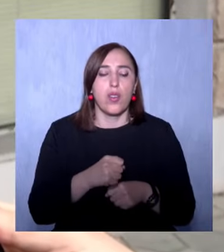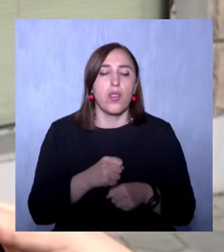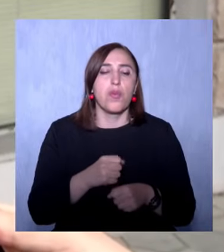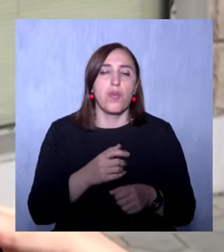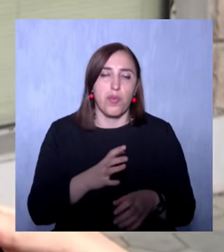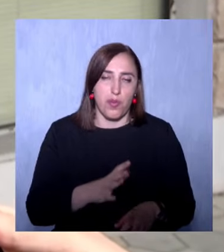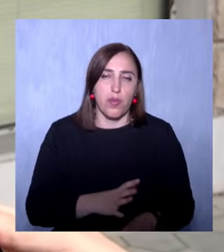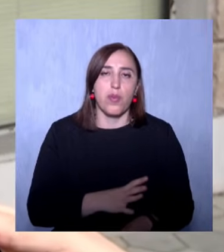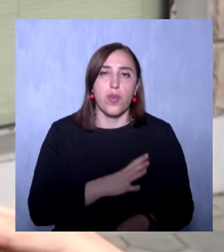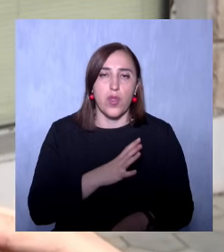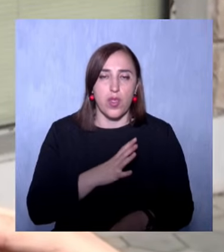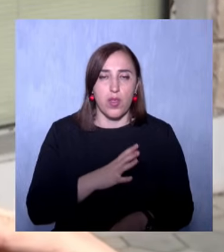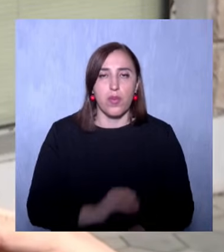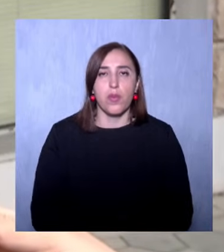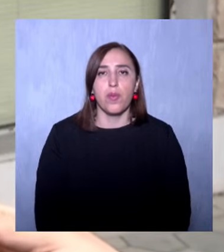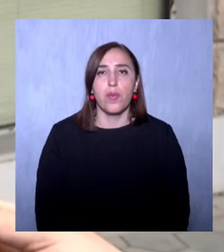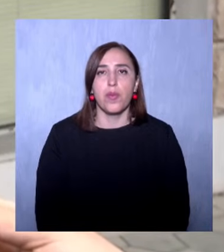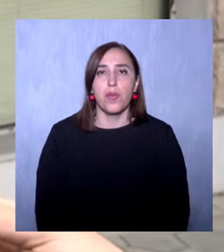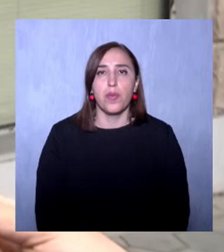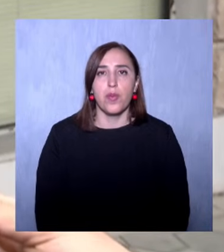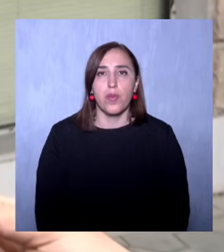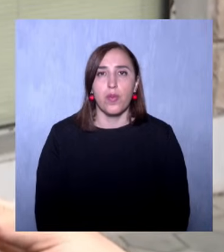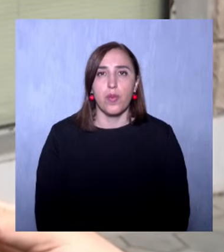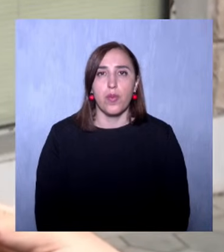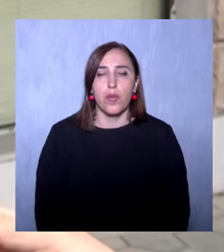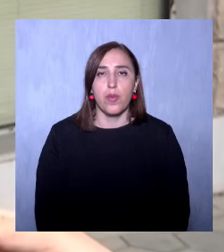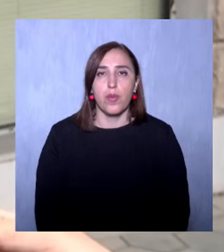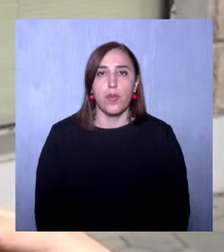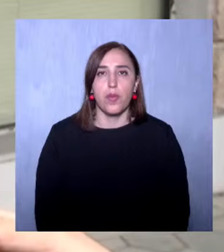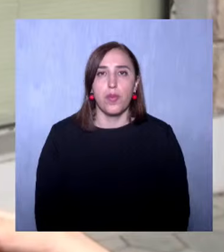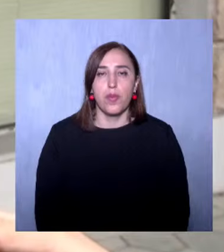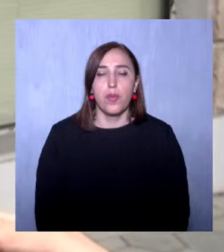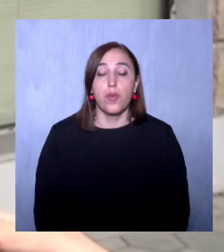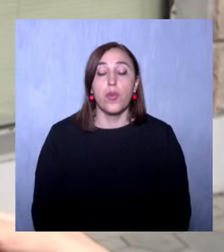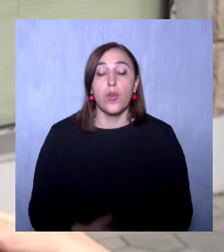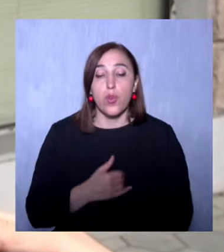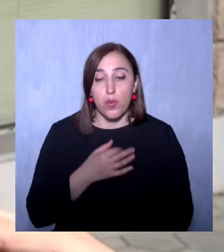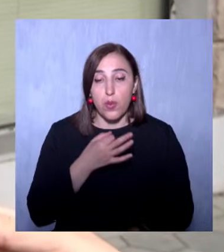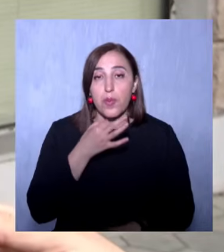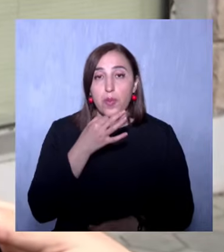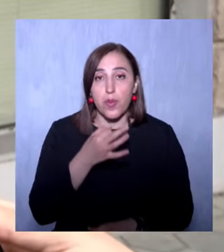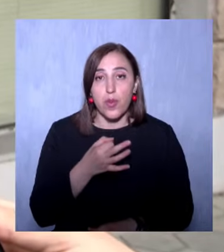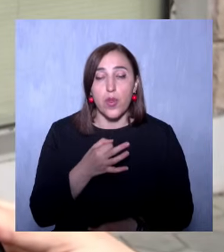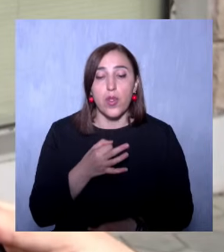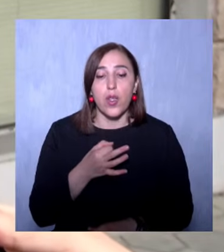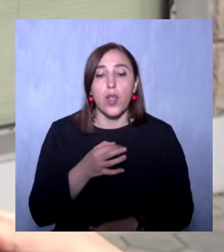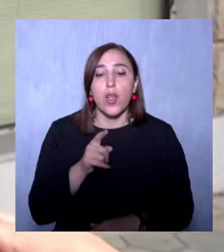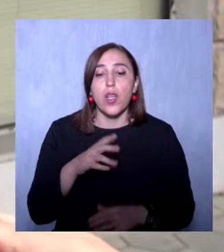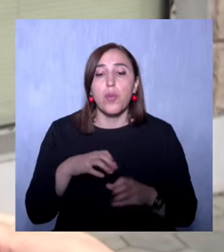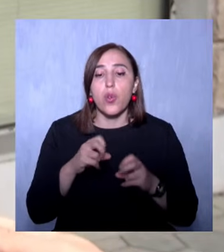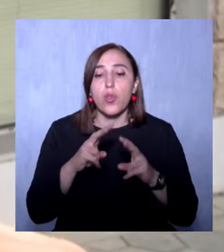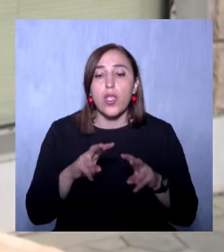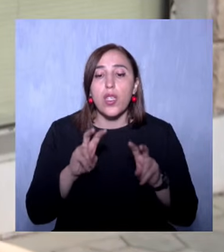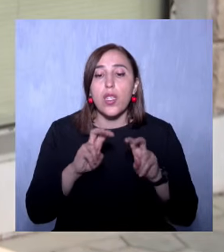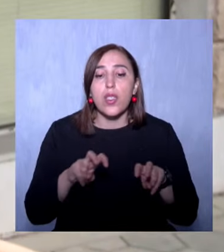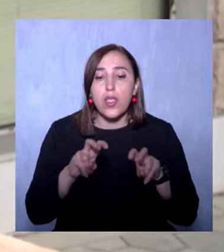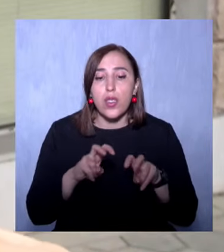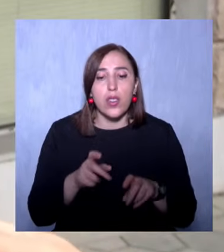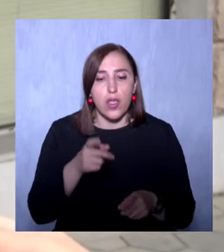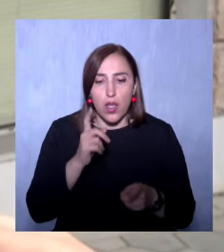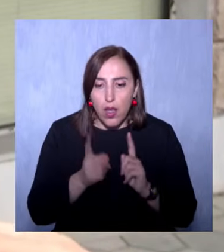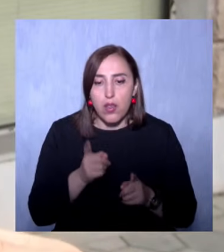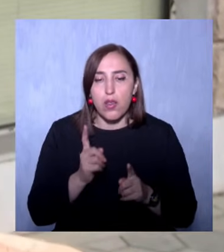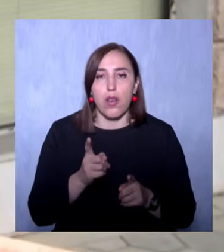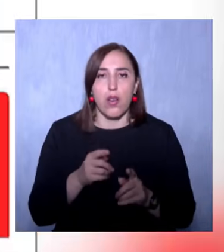խոշտանգումներ և կտանքներ ադրբեջանցիների կողմից։ Սրանք իմիջիալոց պետք է նշեն, որ բոլորն էլ հաստատված և անարգելի